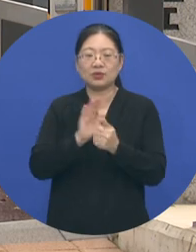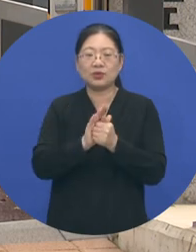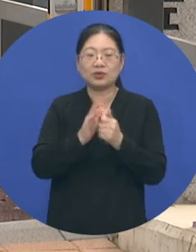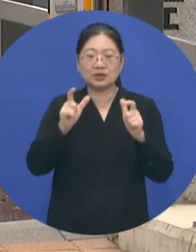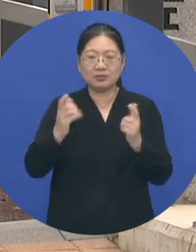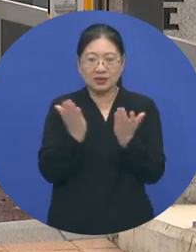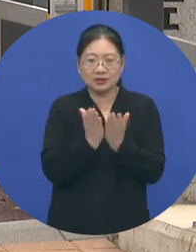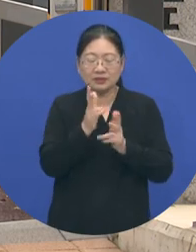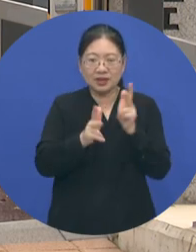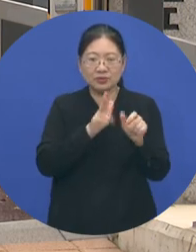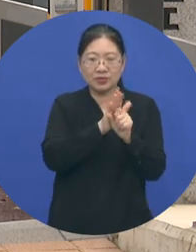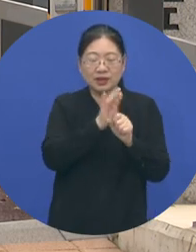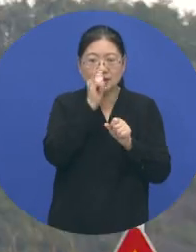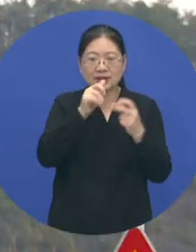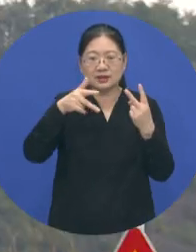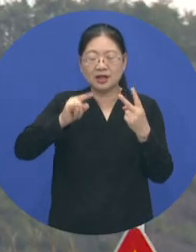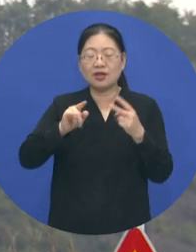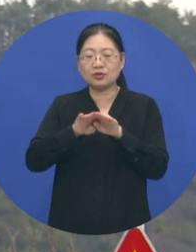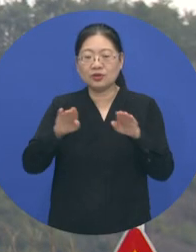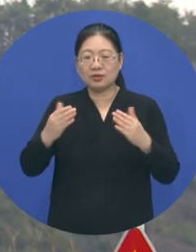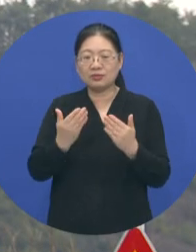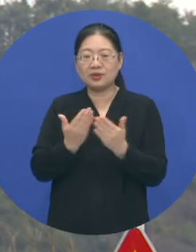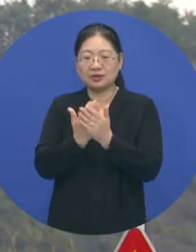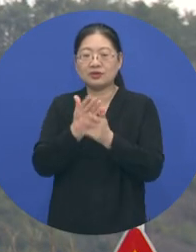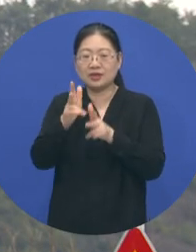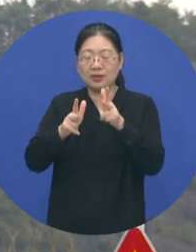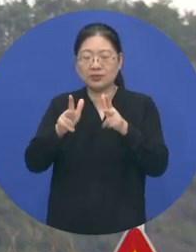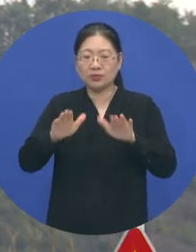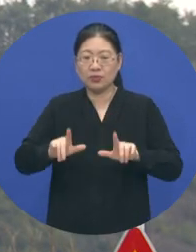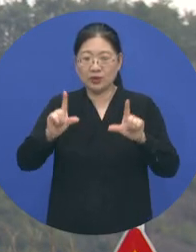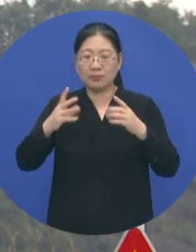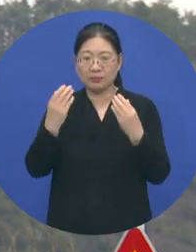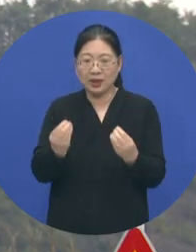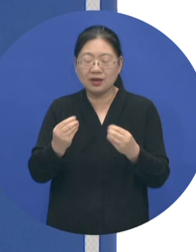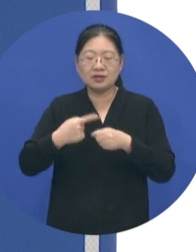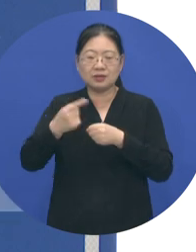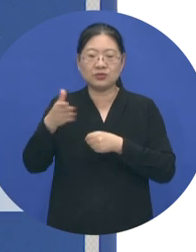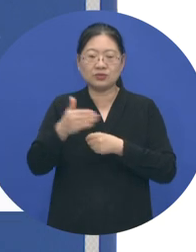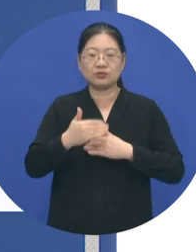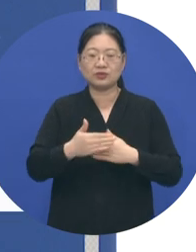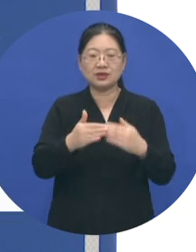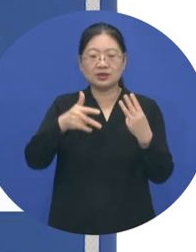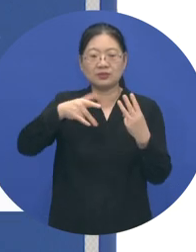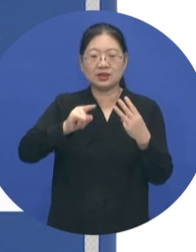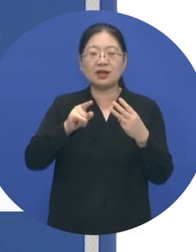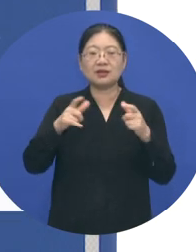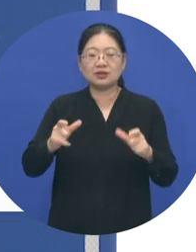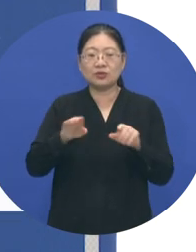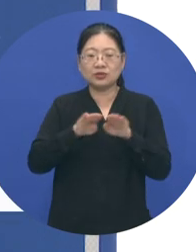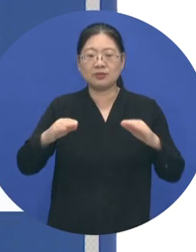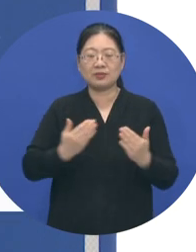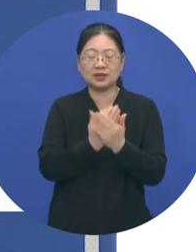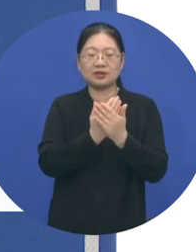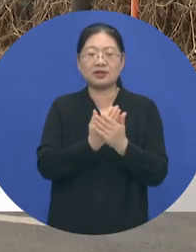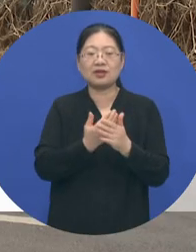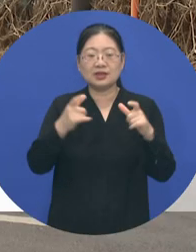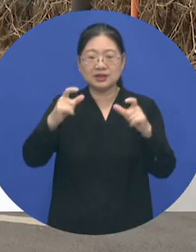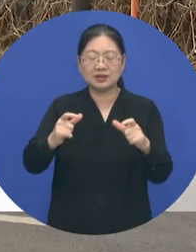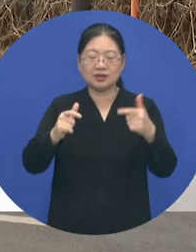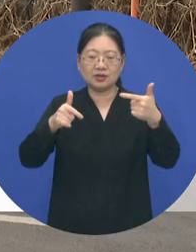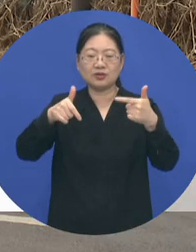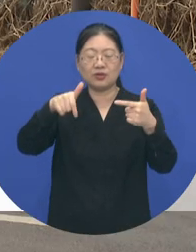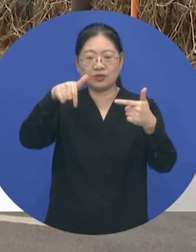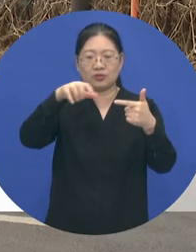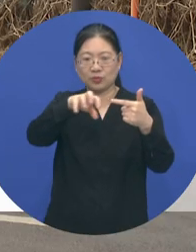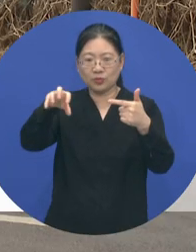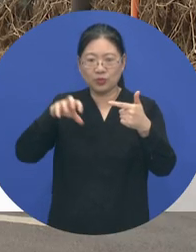해오고 있습니다. 2차 균형발전 사업이 올해 완료되면서 도는 내년부터 추진될 3차 지역균형발전 사업 대상지